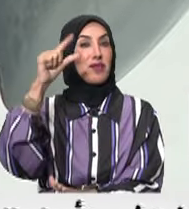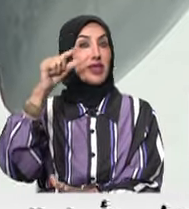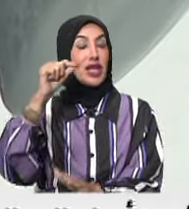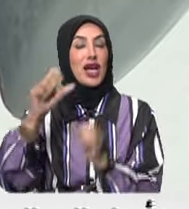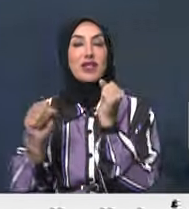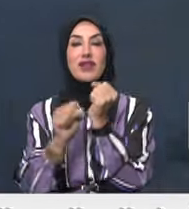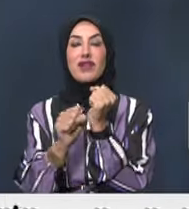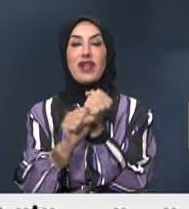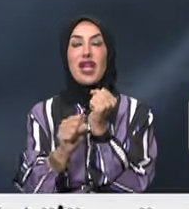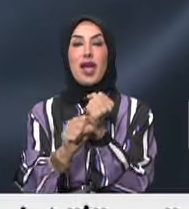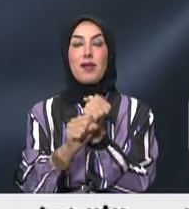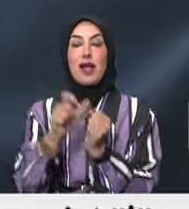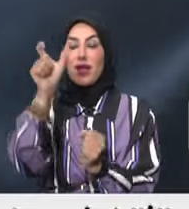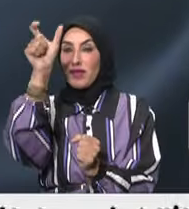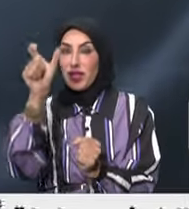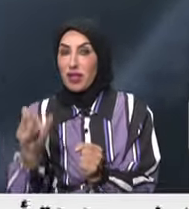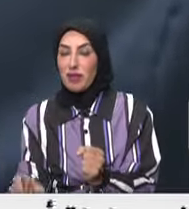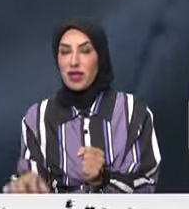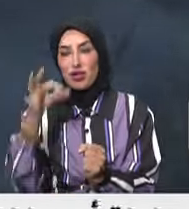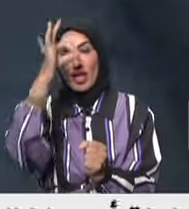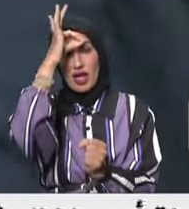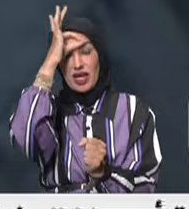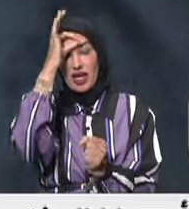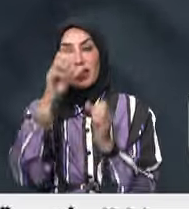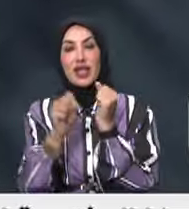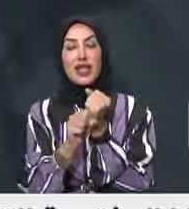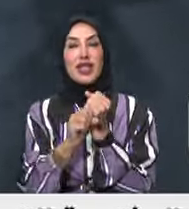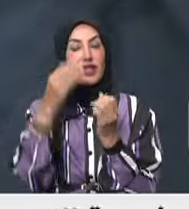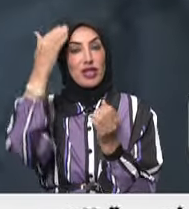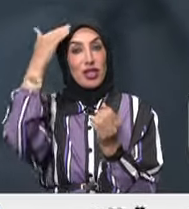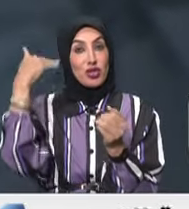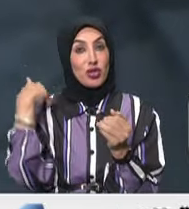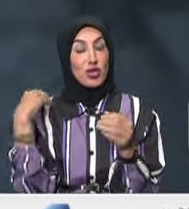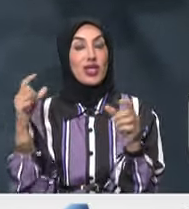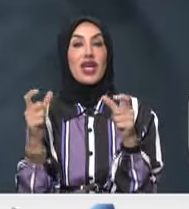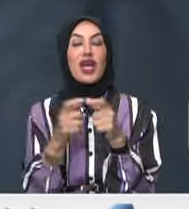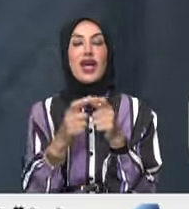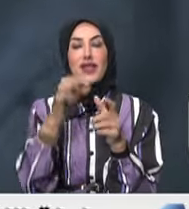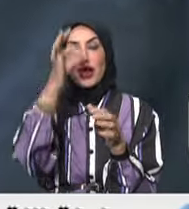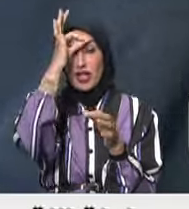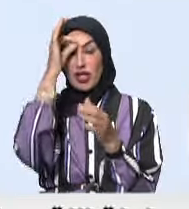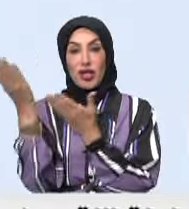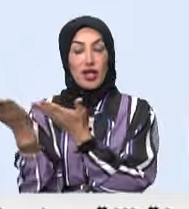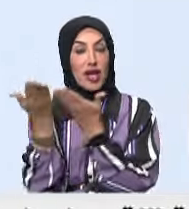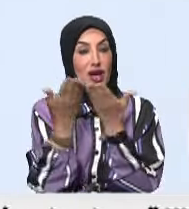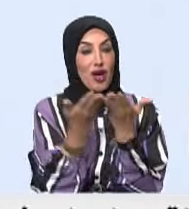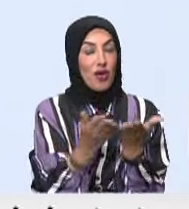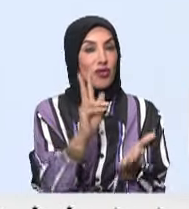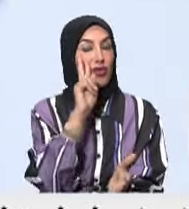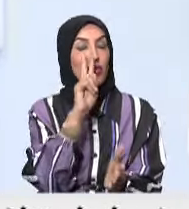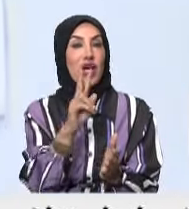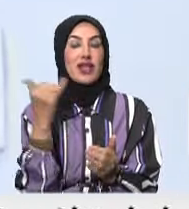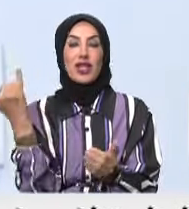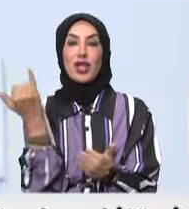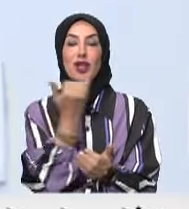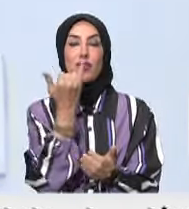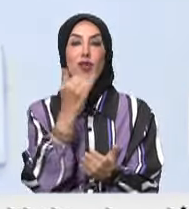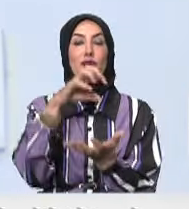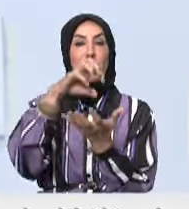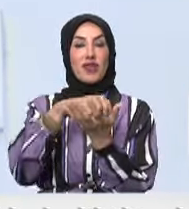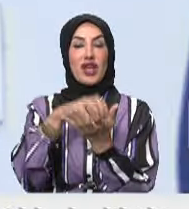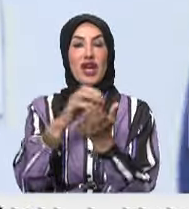السلك العسكري سجلت مجموعه من الشرطه النسائيه حضورا لافتا في قاعده صباح الاحمد